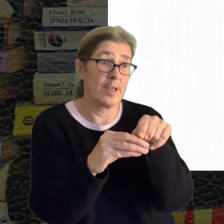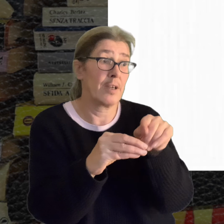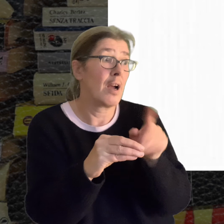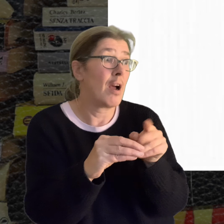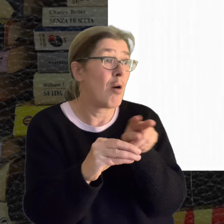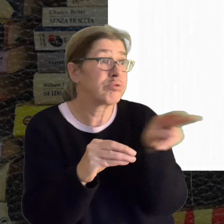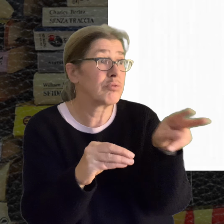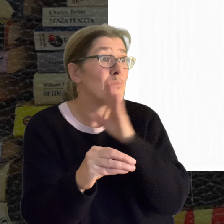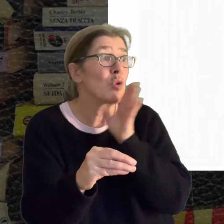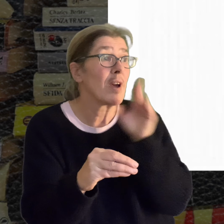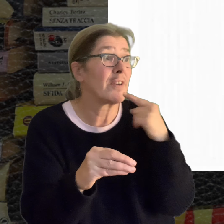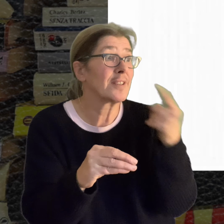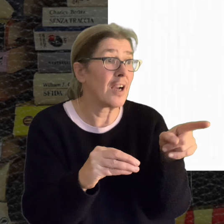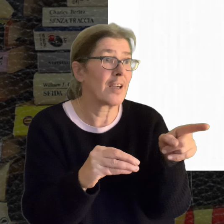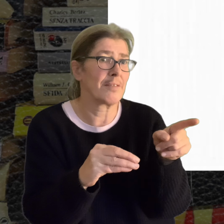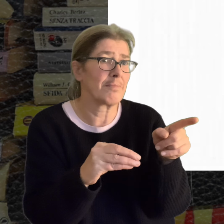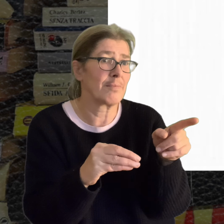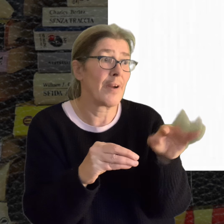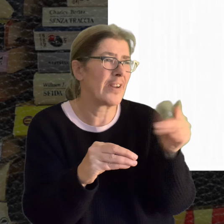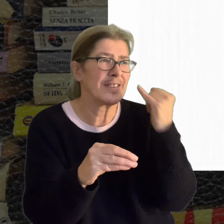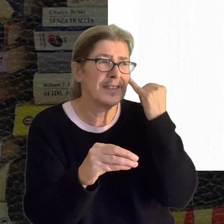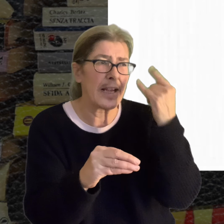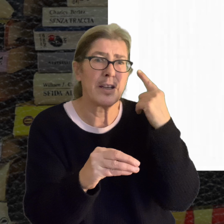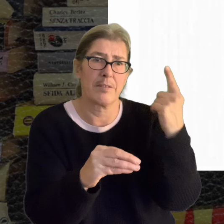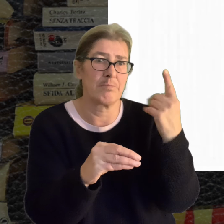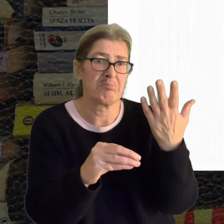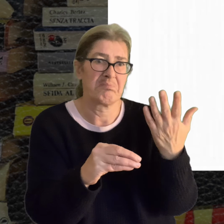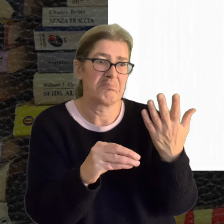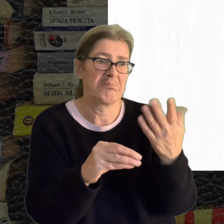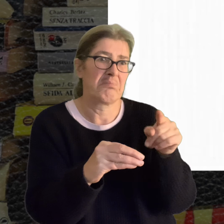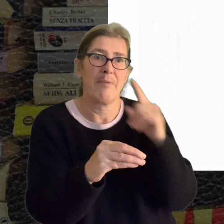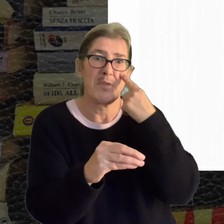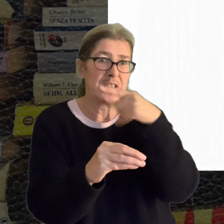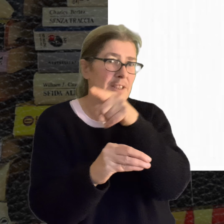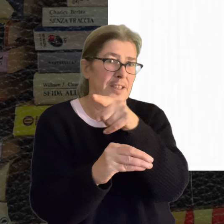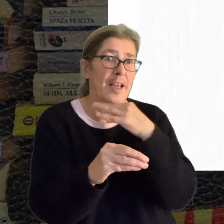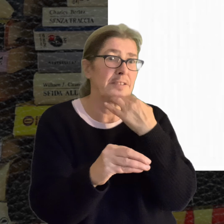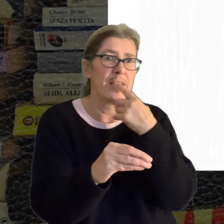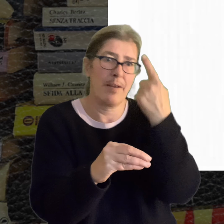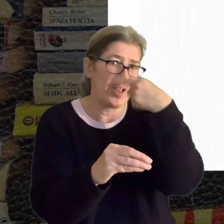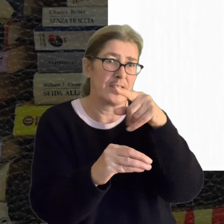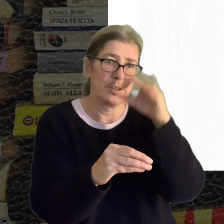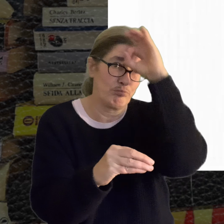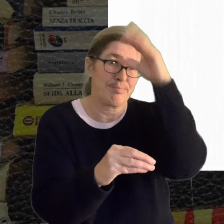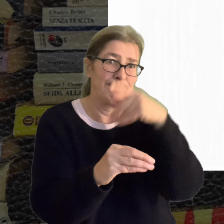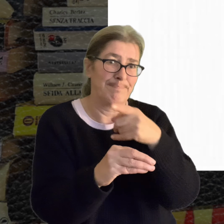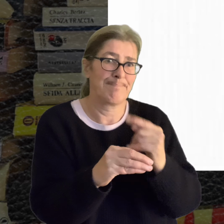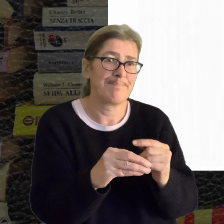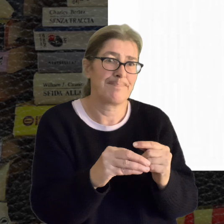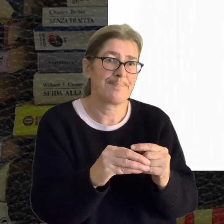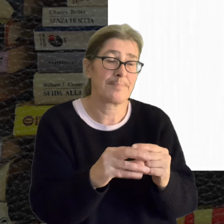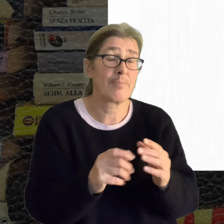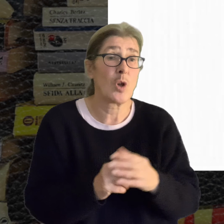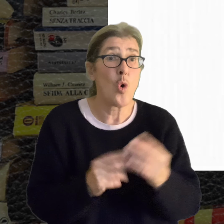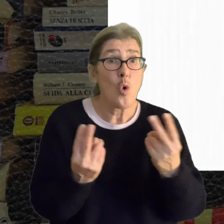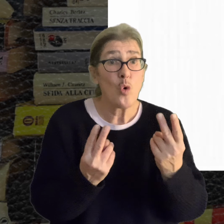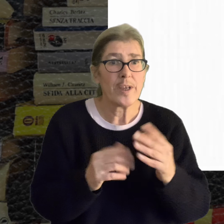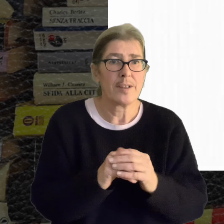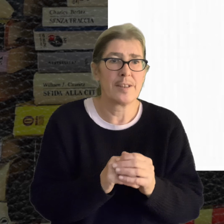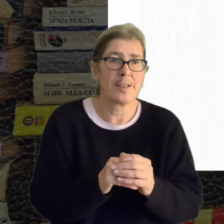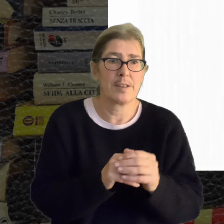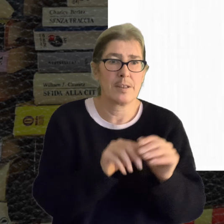wiedergeben was die Mutter sagt aber was die letztendlich denkt kann er nicht wiedergeben oder weiß er nicht oder